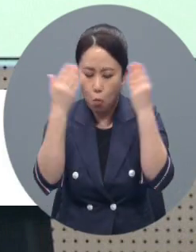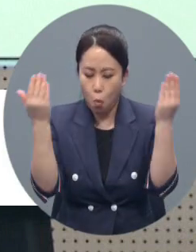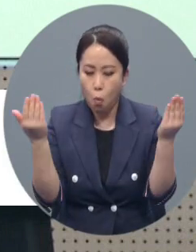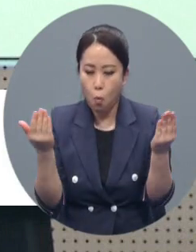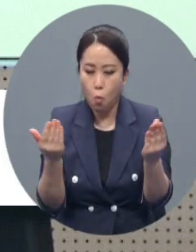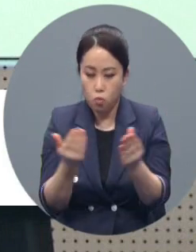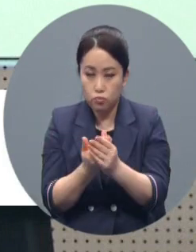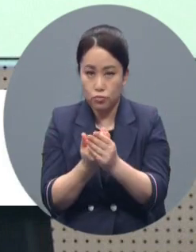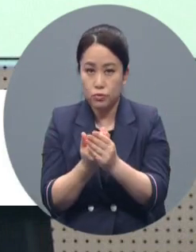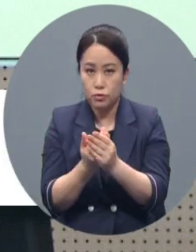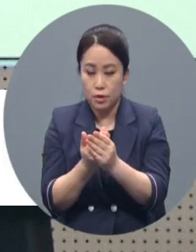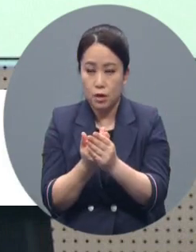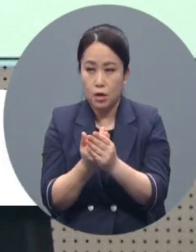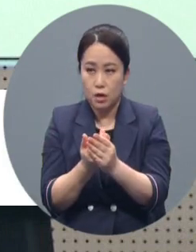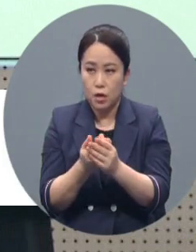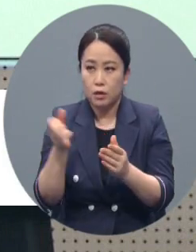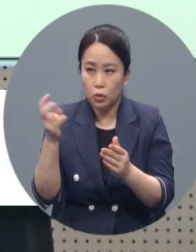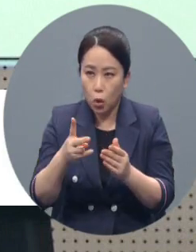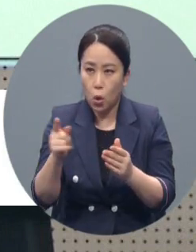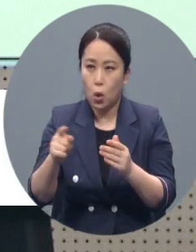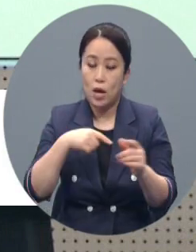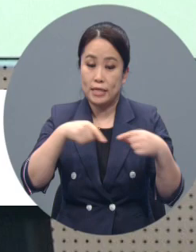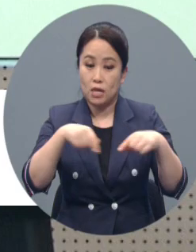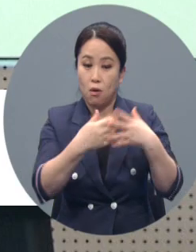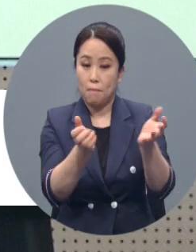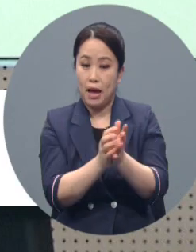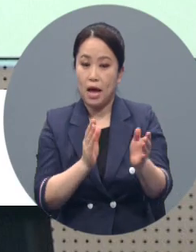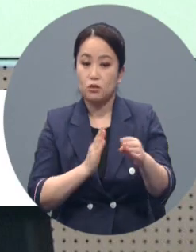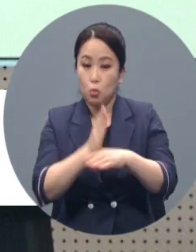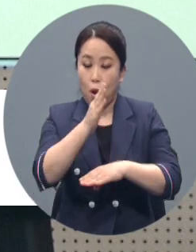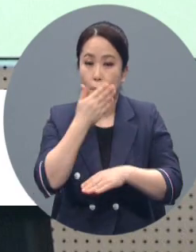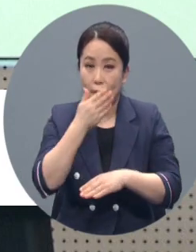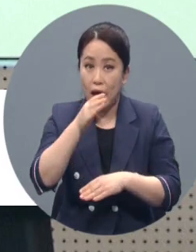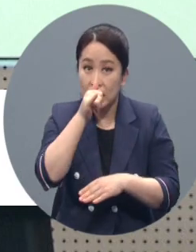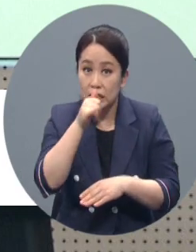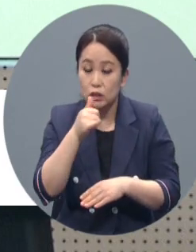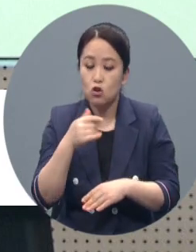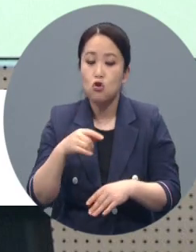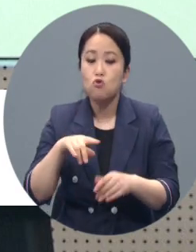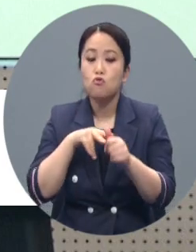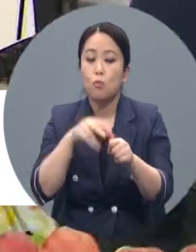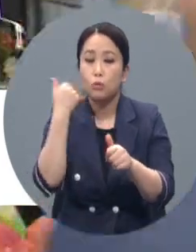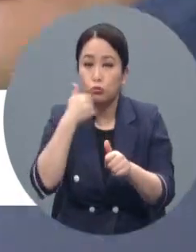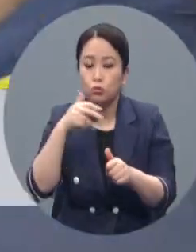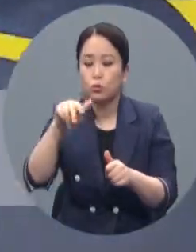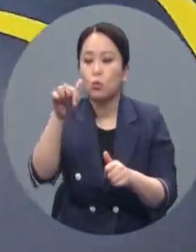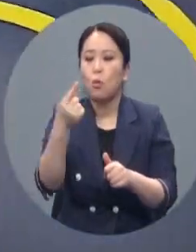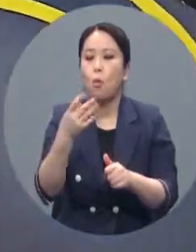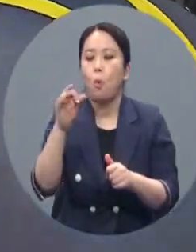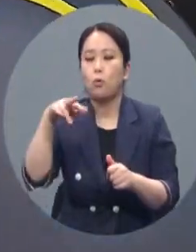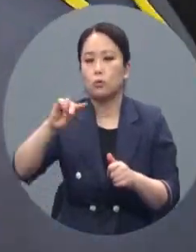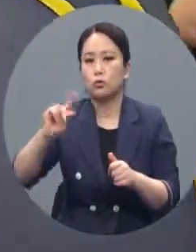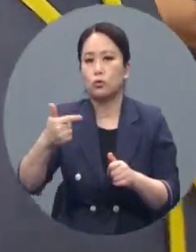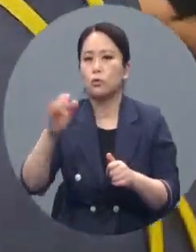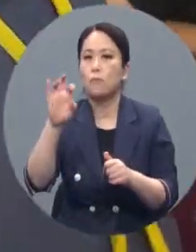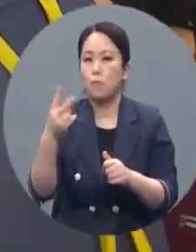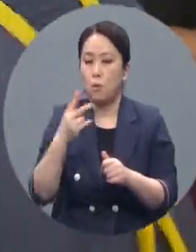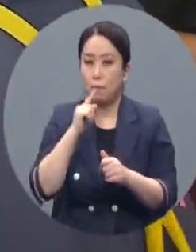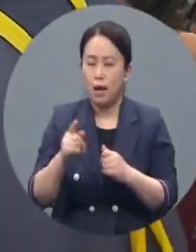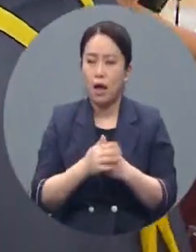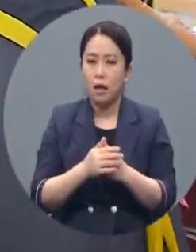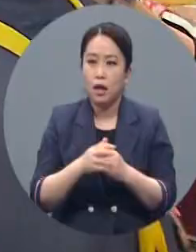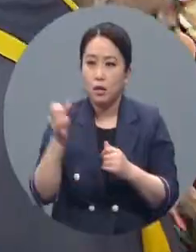또 정파를 좀 초월할 수 있는 후보가 유일한 후보가 저는 홍준표 후보가 아니겠느냐. 국민의힘